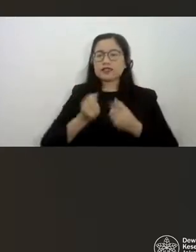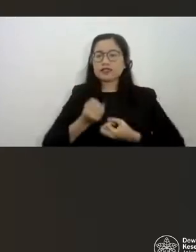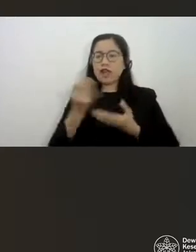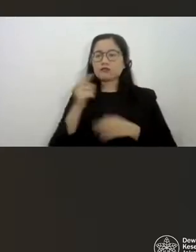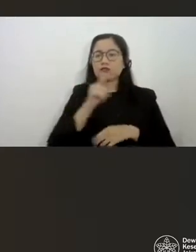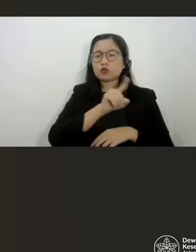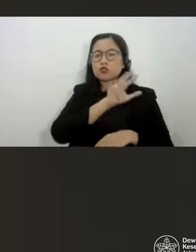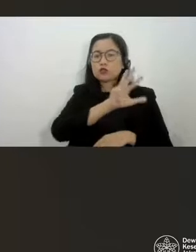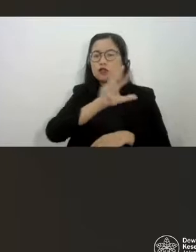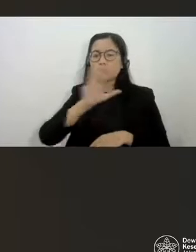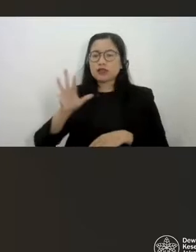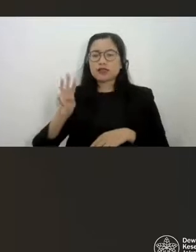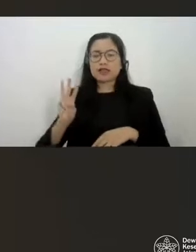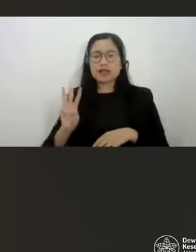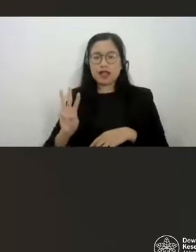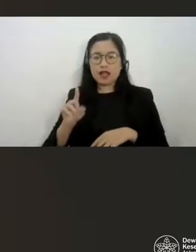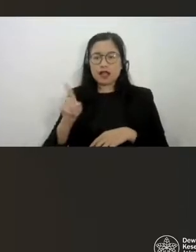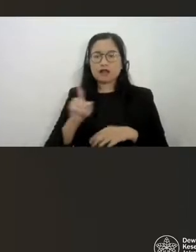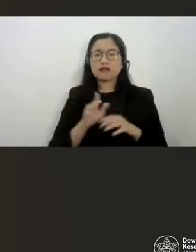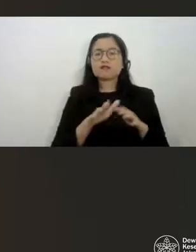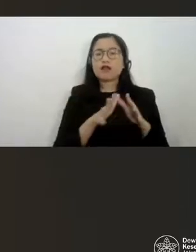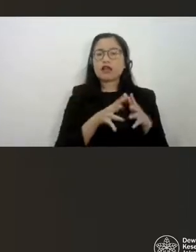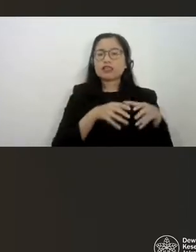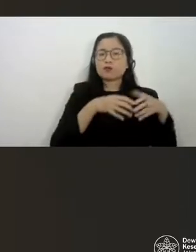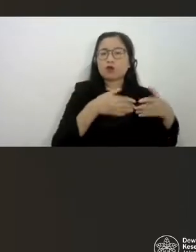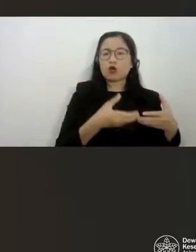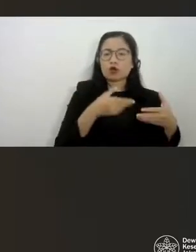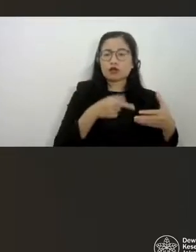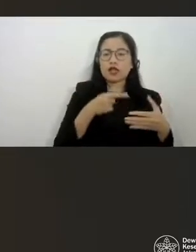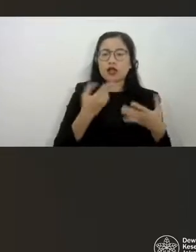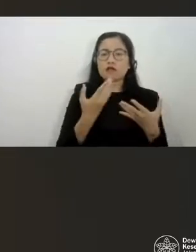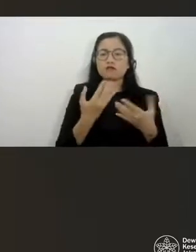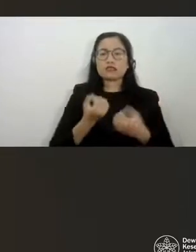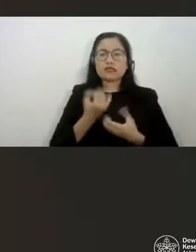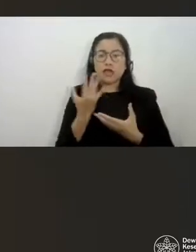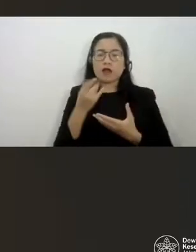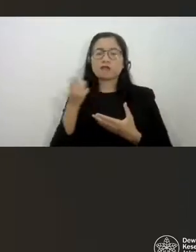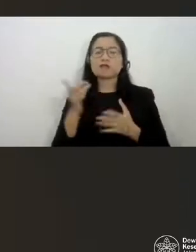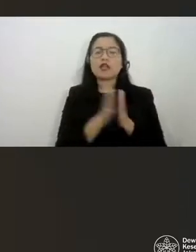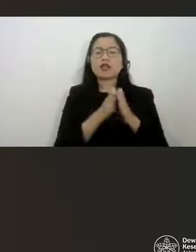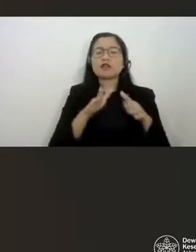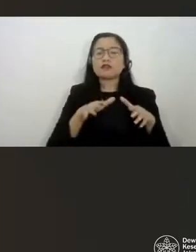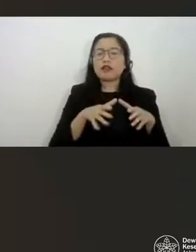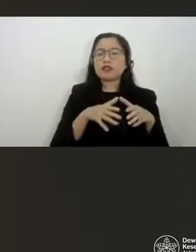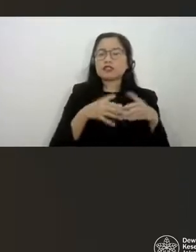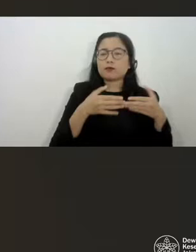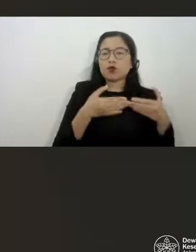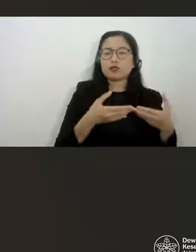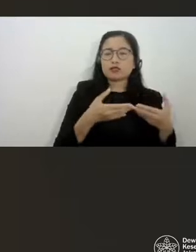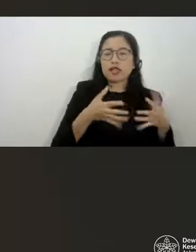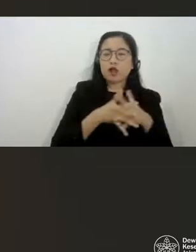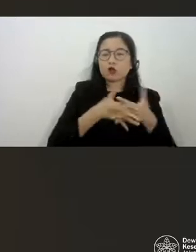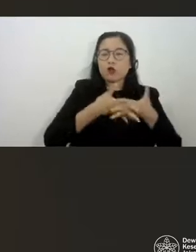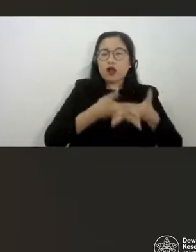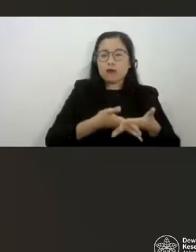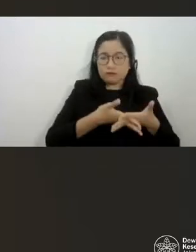hukum Islam yang terbit tahun 1997, dan ensiklopedia Al-Quran yang terbit pada tahun 2000.